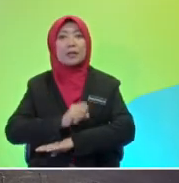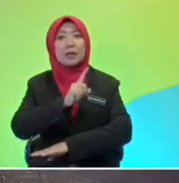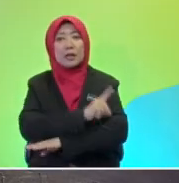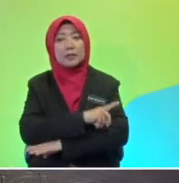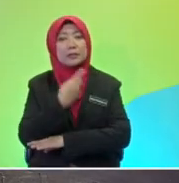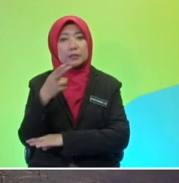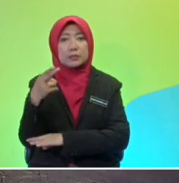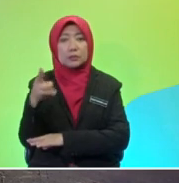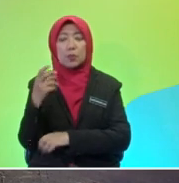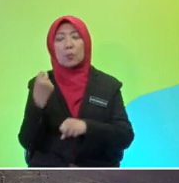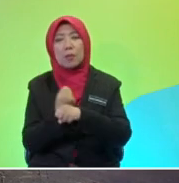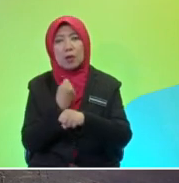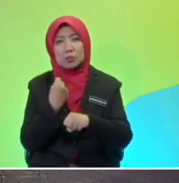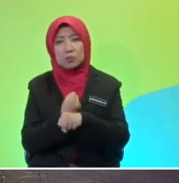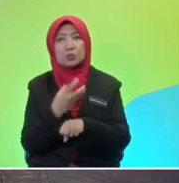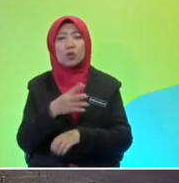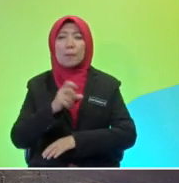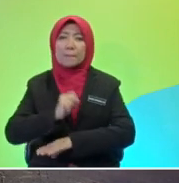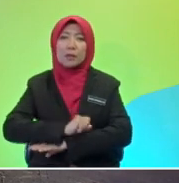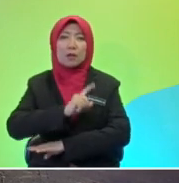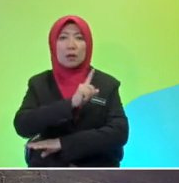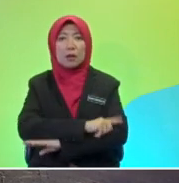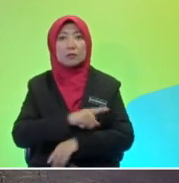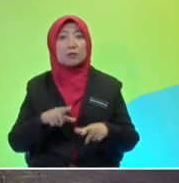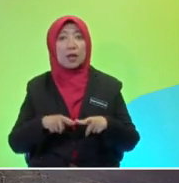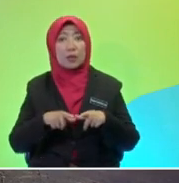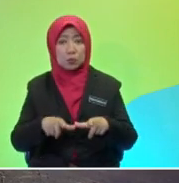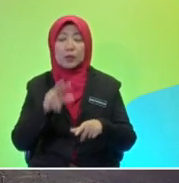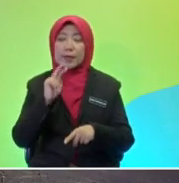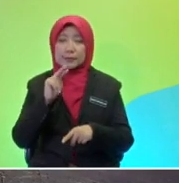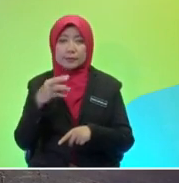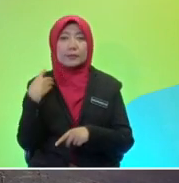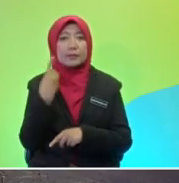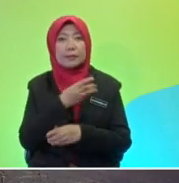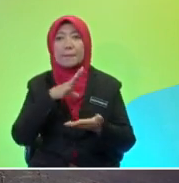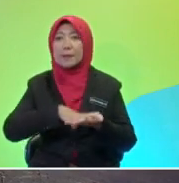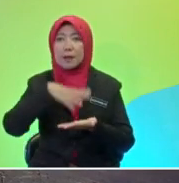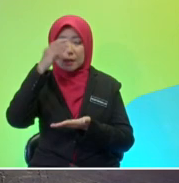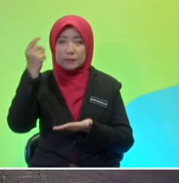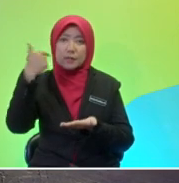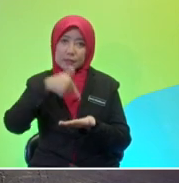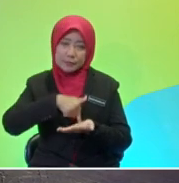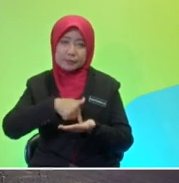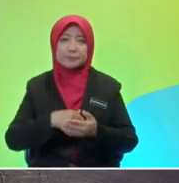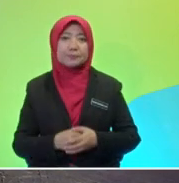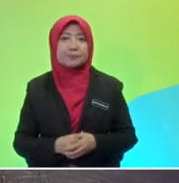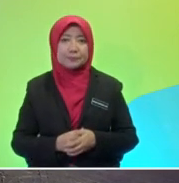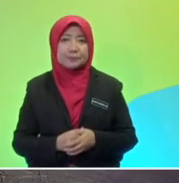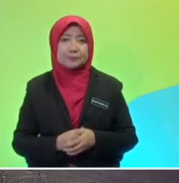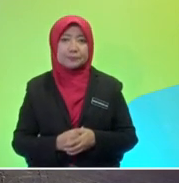belalang batu nah tengok belalang batu macam mana rupanya nanti kita akan belajar lagi tentang belalang batu